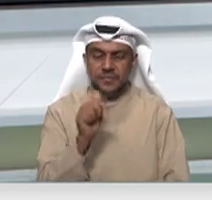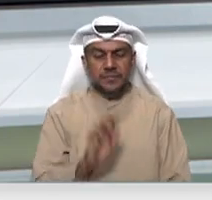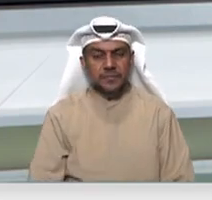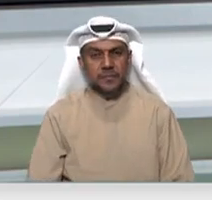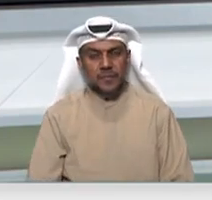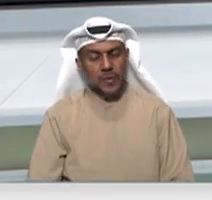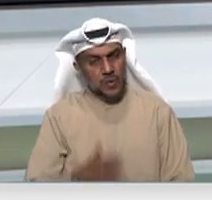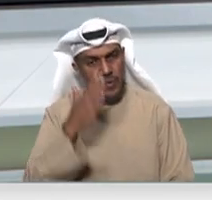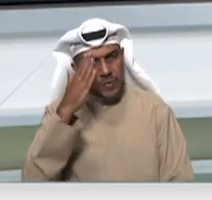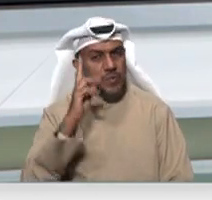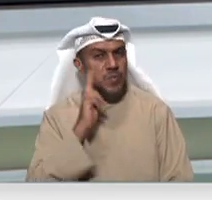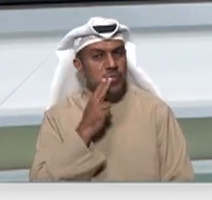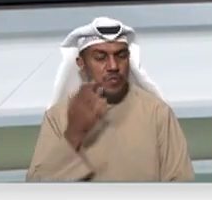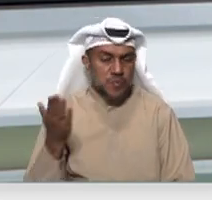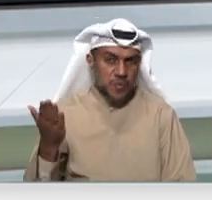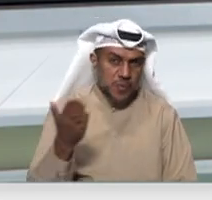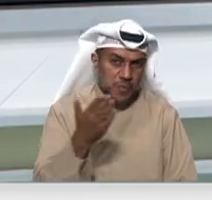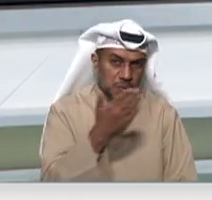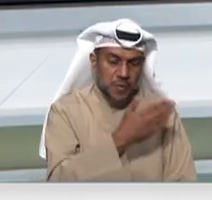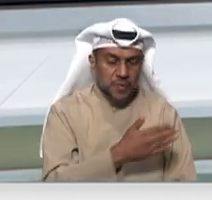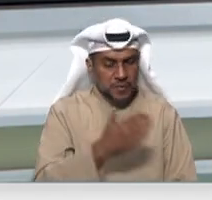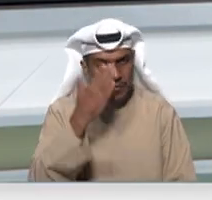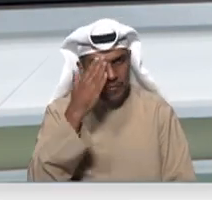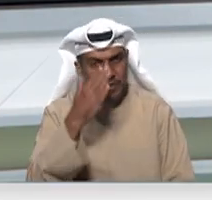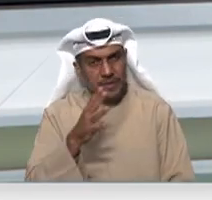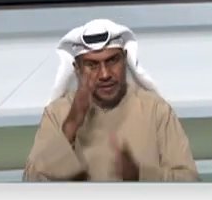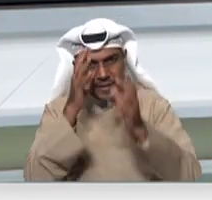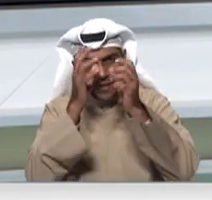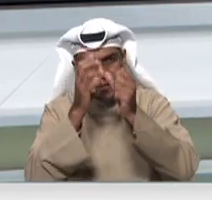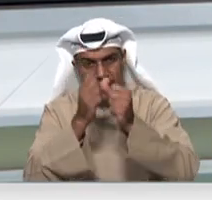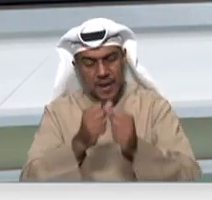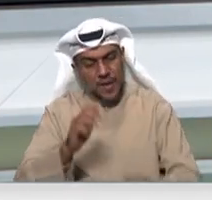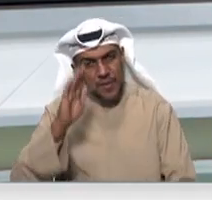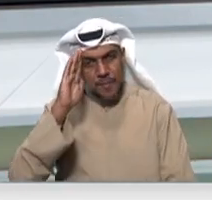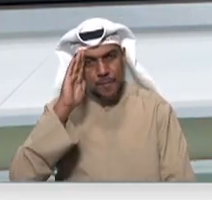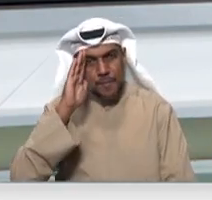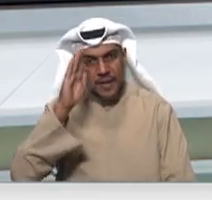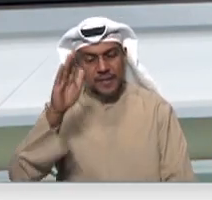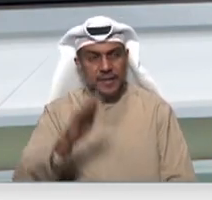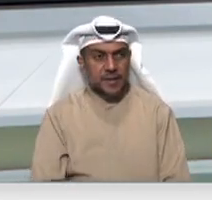نشكر أعزائي ومشاهدي، نشكر لكم متابعتكم، والآن عودة للزملاء لختام النشرة السياسية.